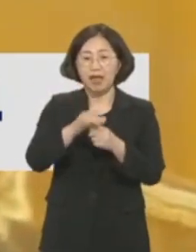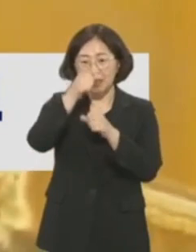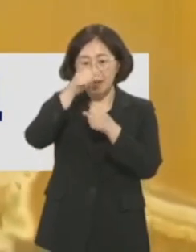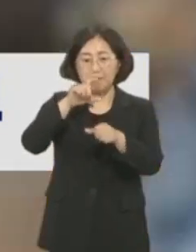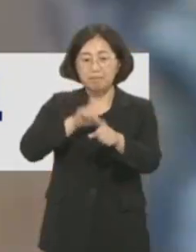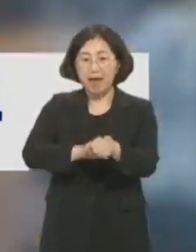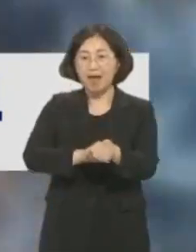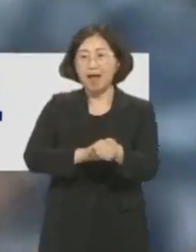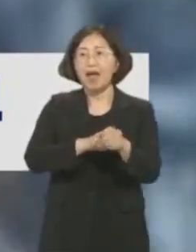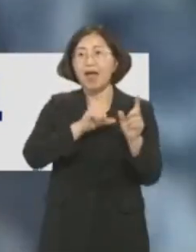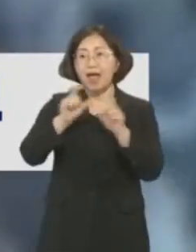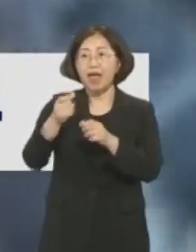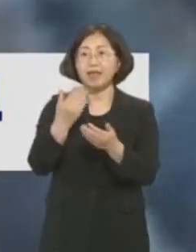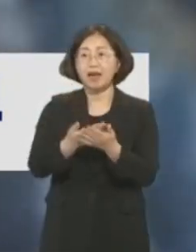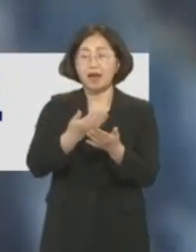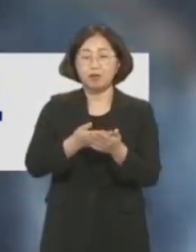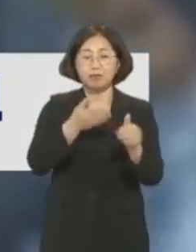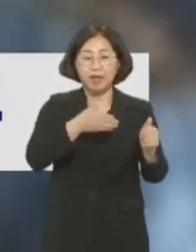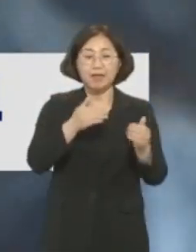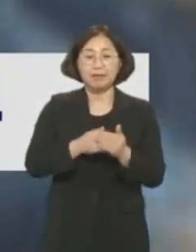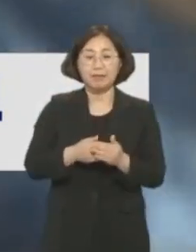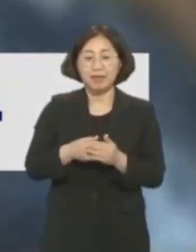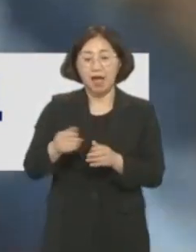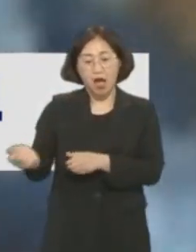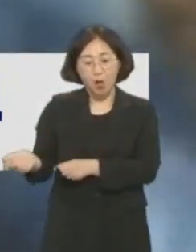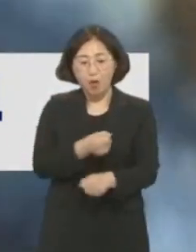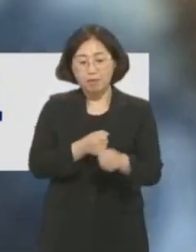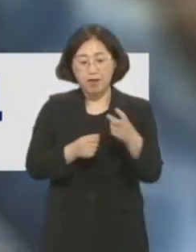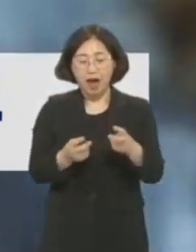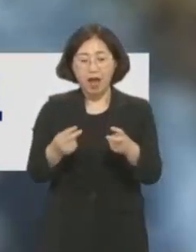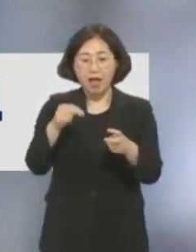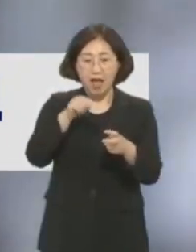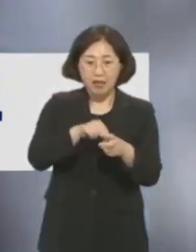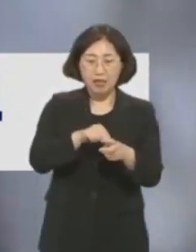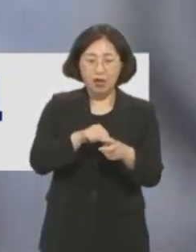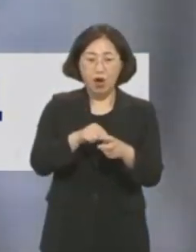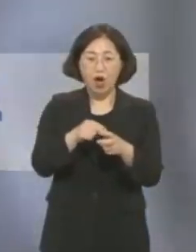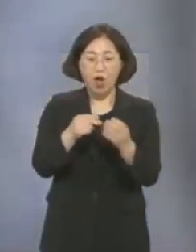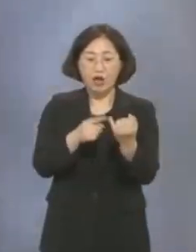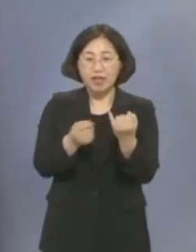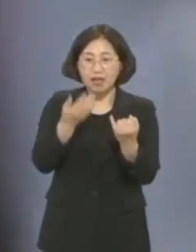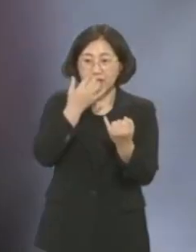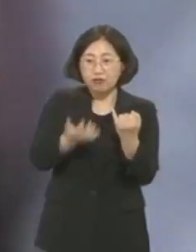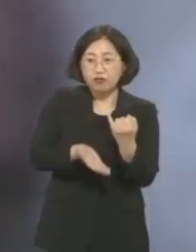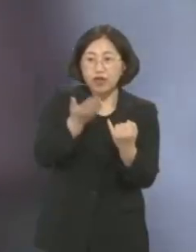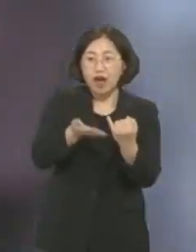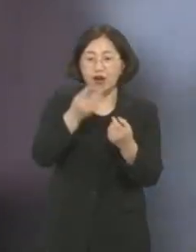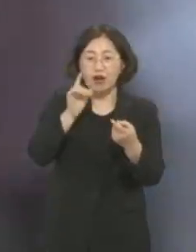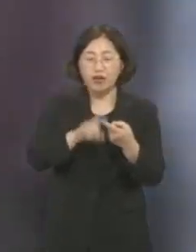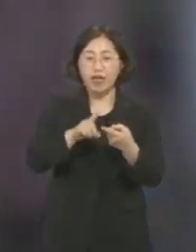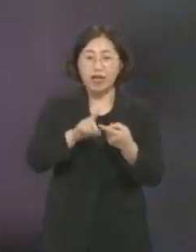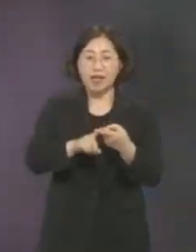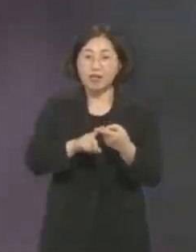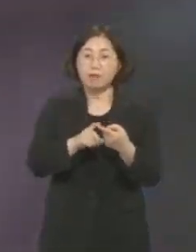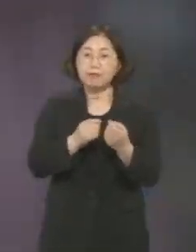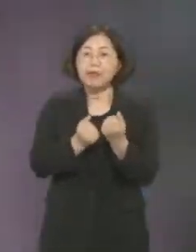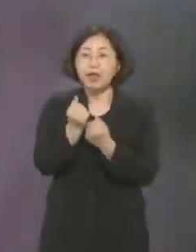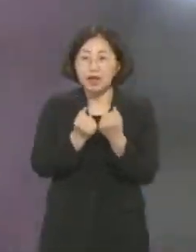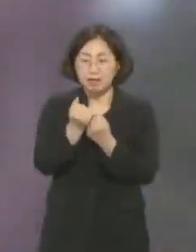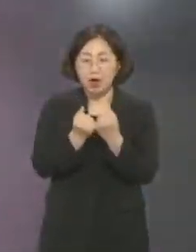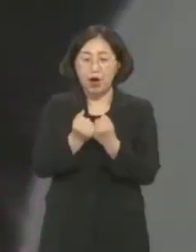검찰은 또 골프카티에 탑승해 한국인 여신도를 강제추행해 추가로 기소된 사건의 공소 사실도 설명했는데